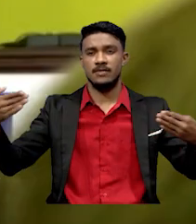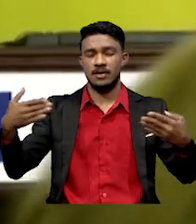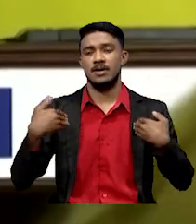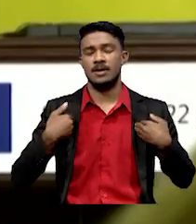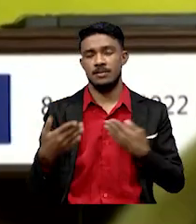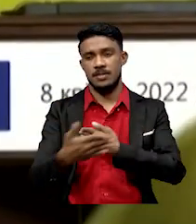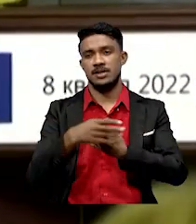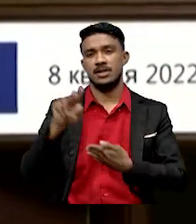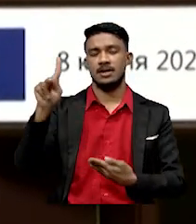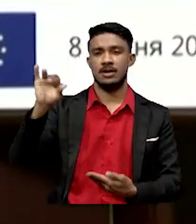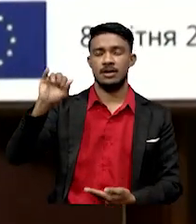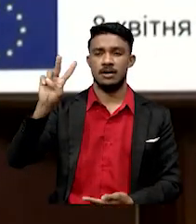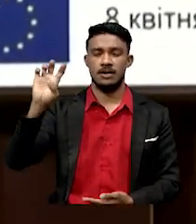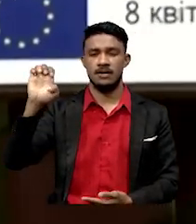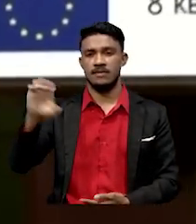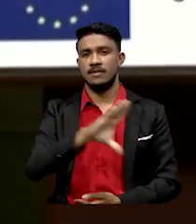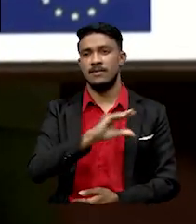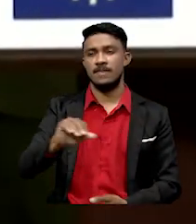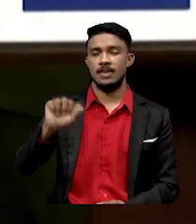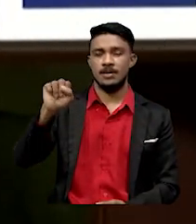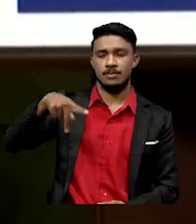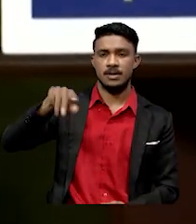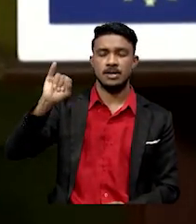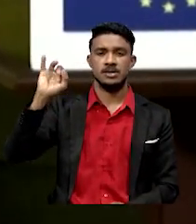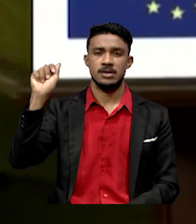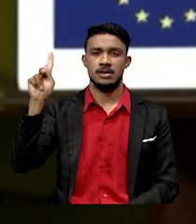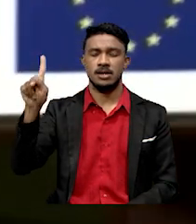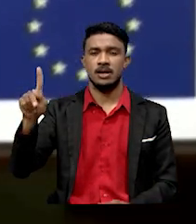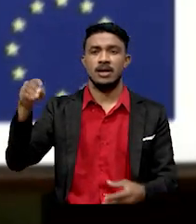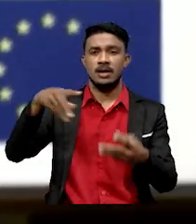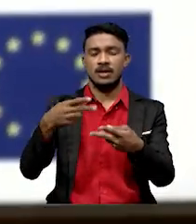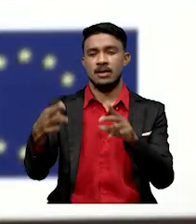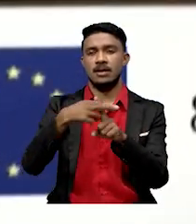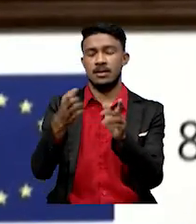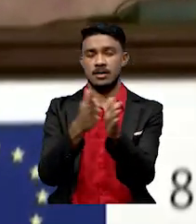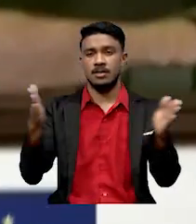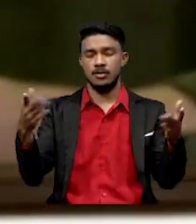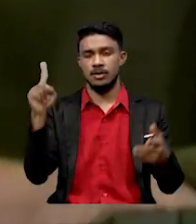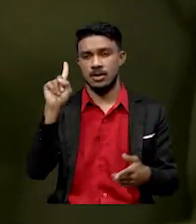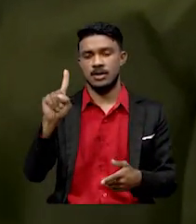y a ne be equipa forensik ne be hahu ke errate bot ida y a cidade Bucha.